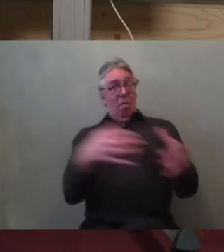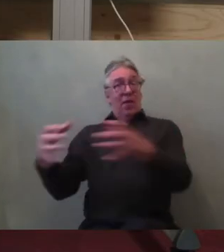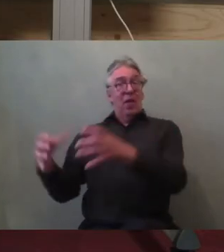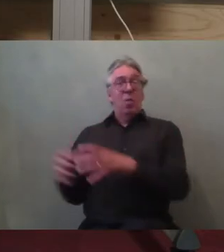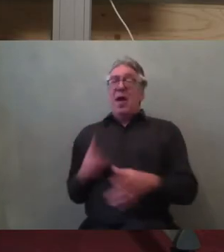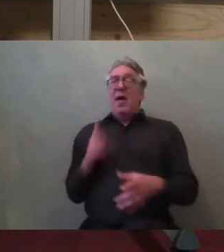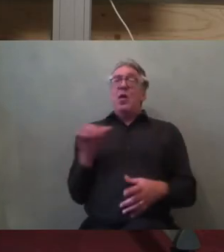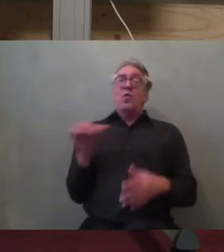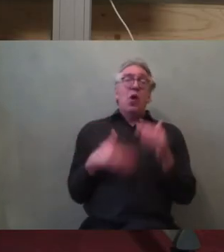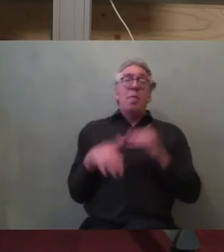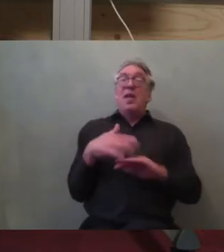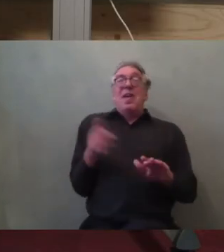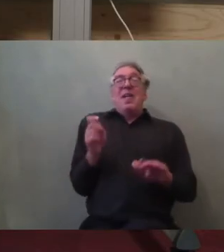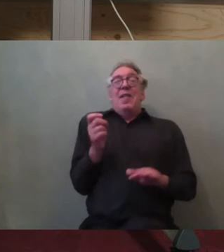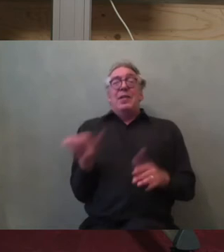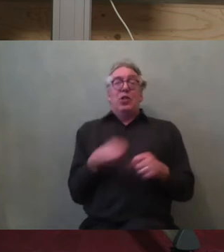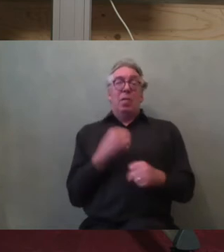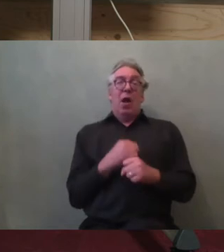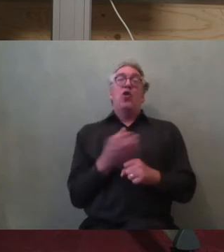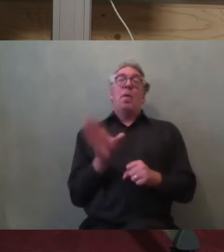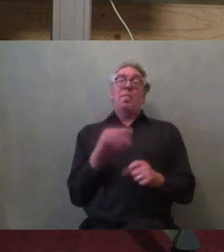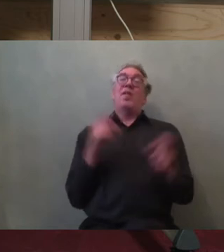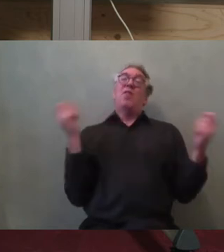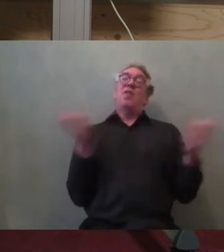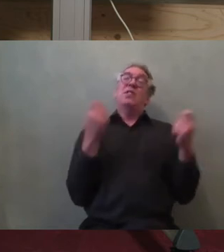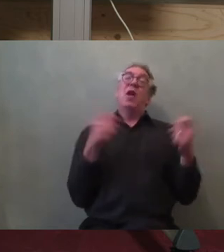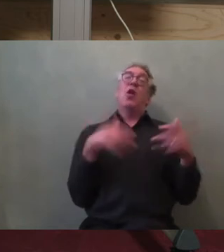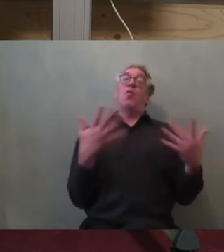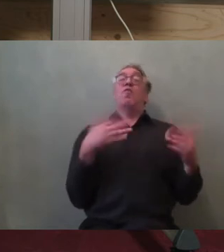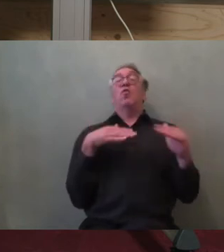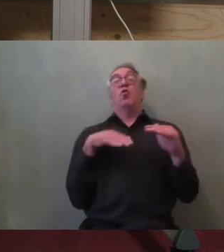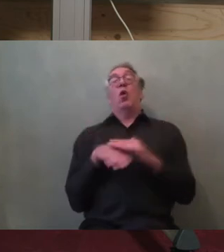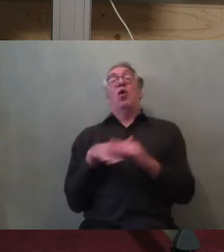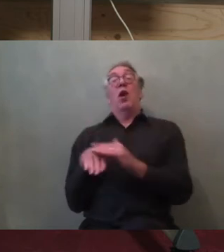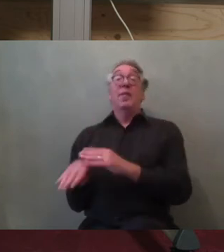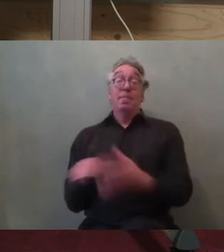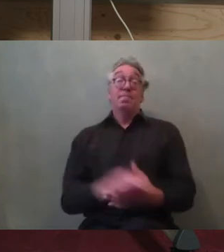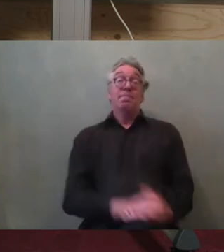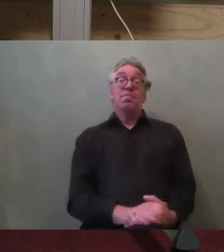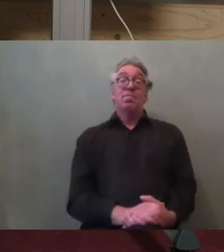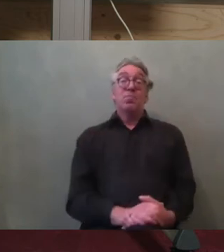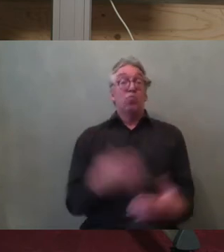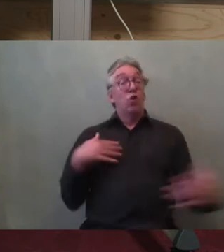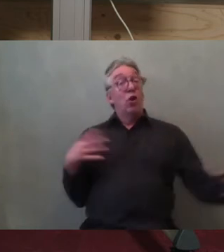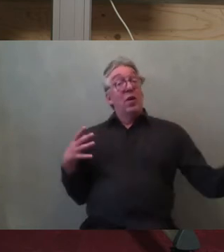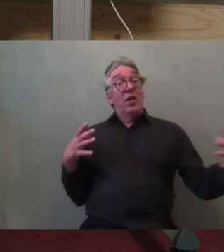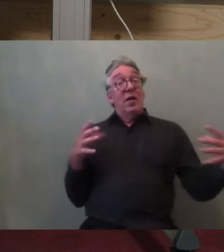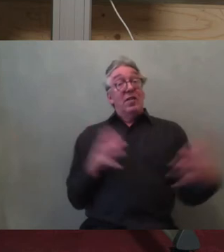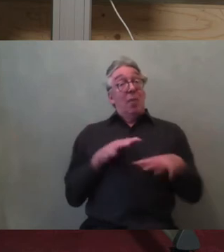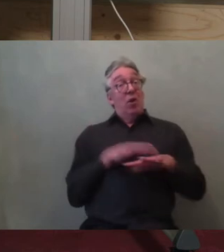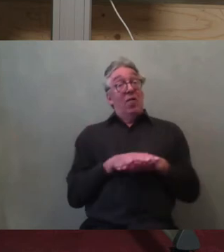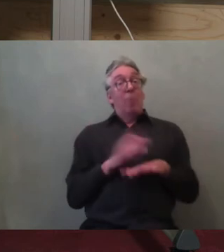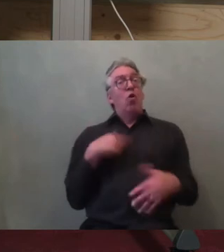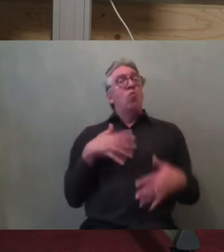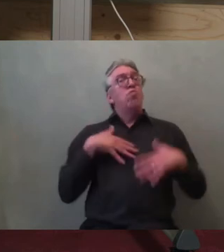manier iets te maken hebben met festivals of toegankelijkheid. Samen hebben we de behoeften en de mogelijkheden in